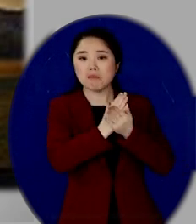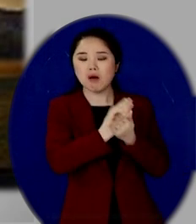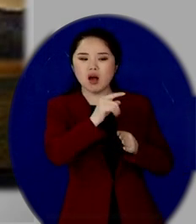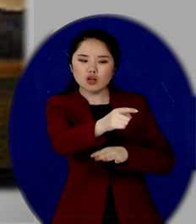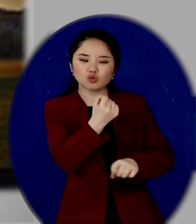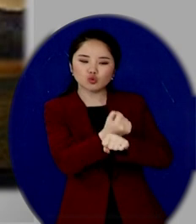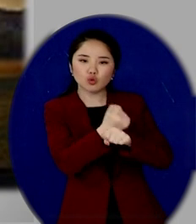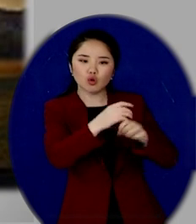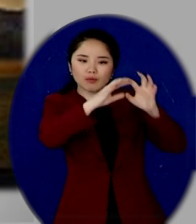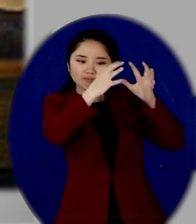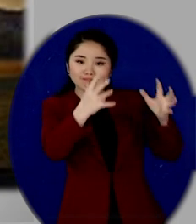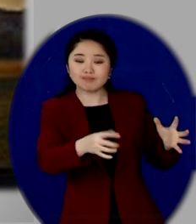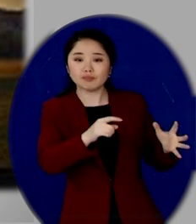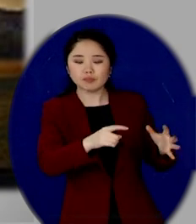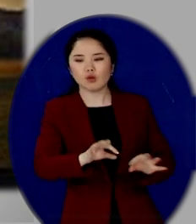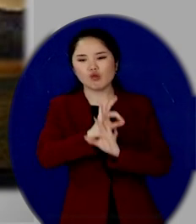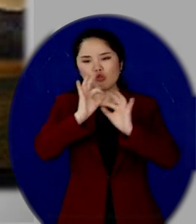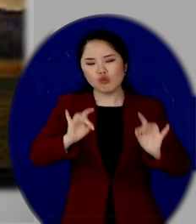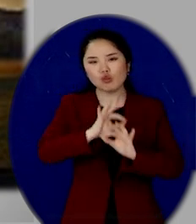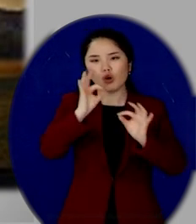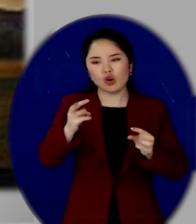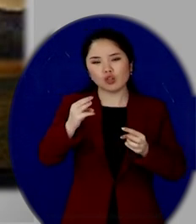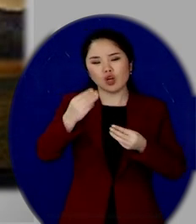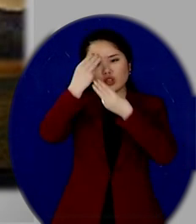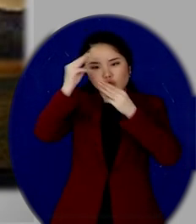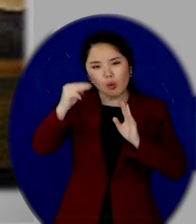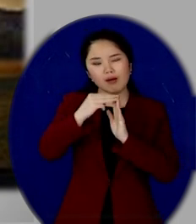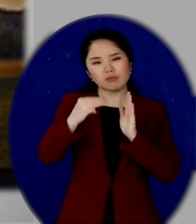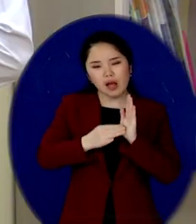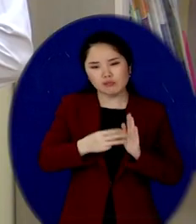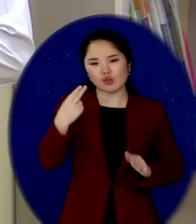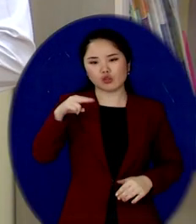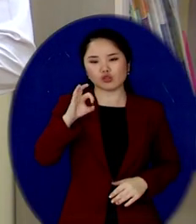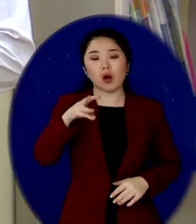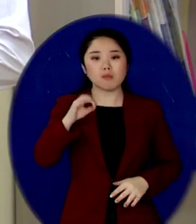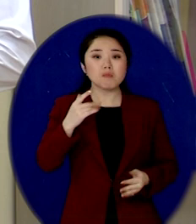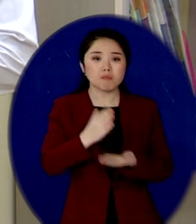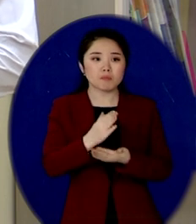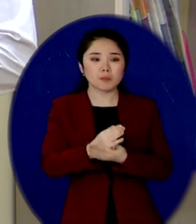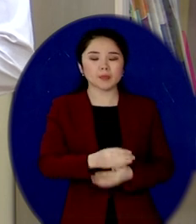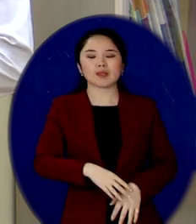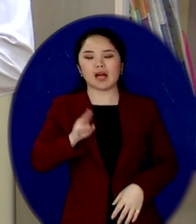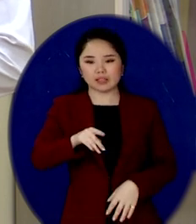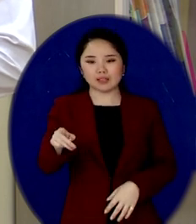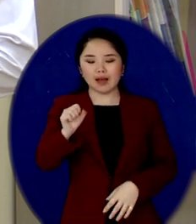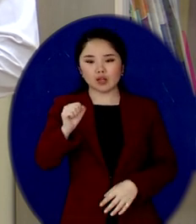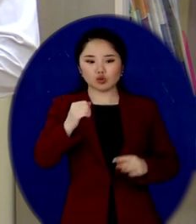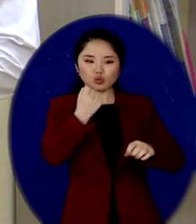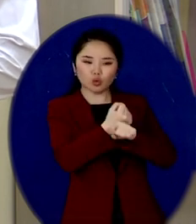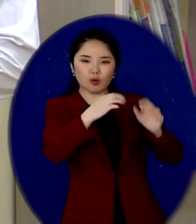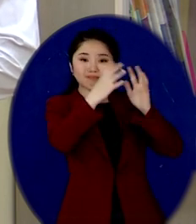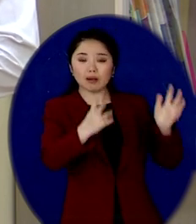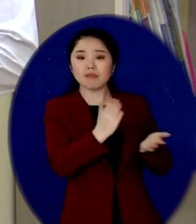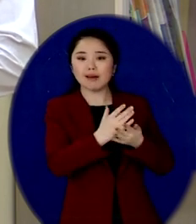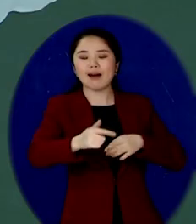чулуун хөшөөний тухай олон домог шинжилх ухааны тайлбарууд байдаг. Тайхар чулуу байрлаж байгаа Архангай аймаг маань